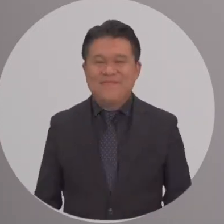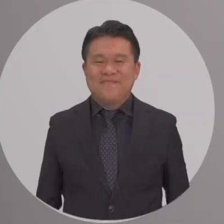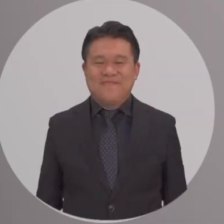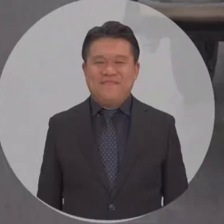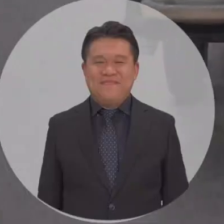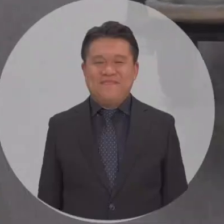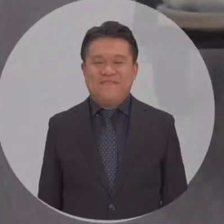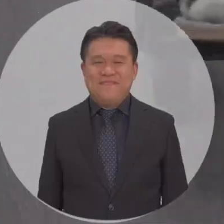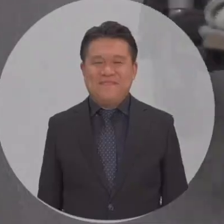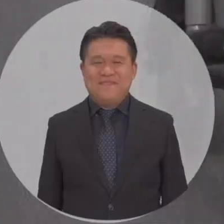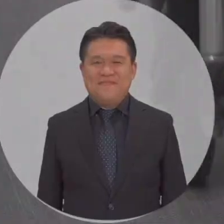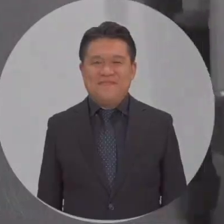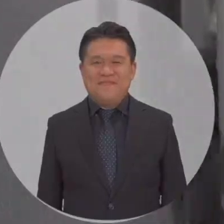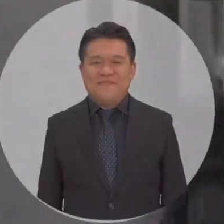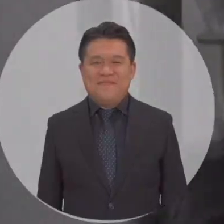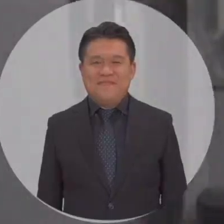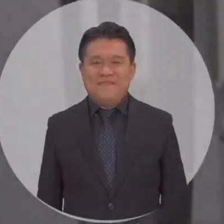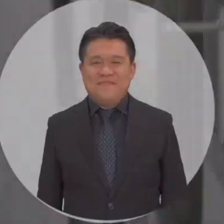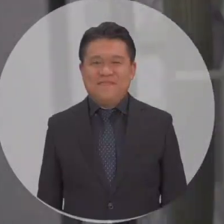바랍니다.